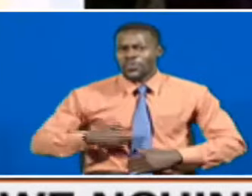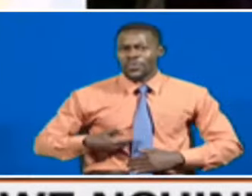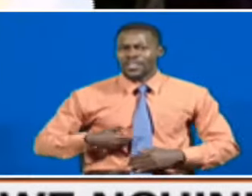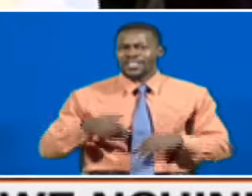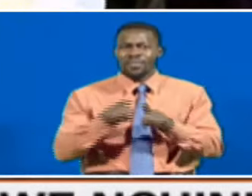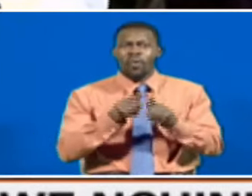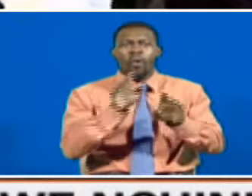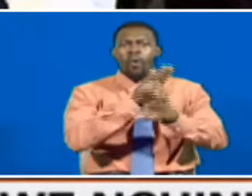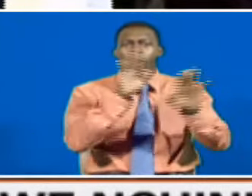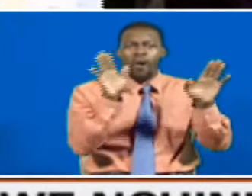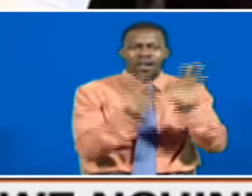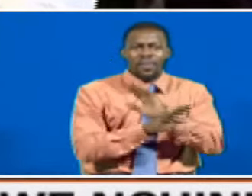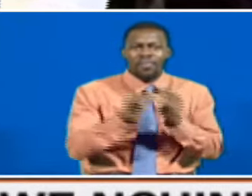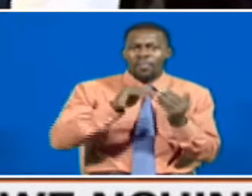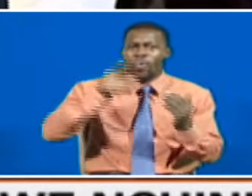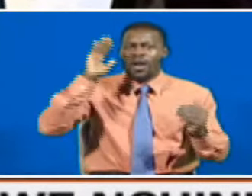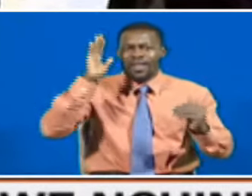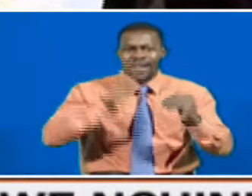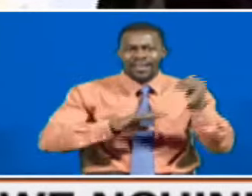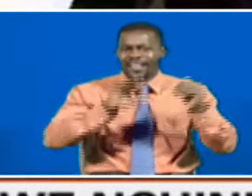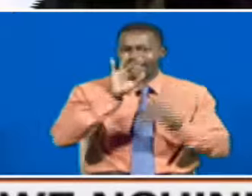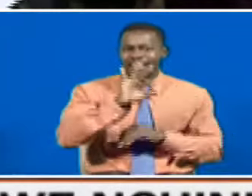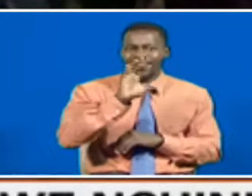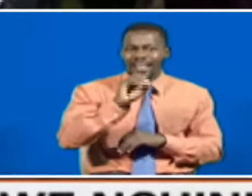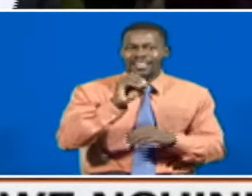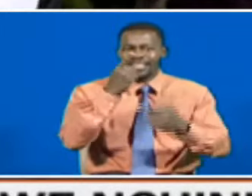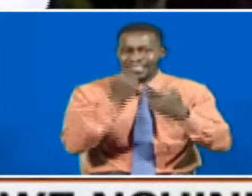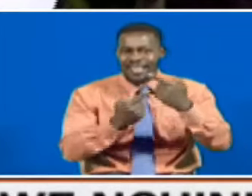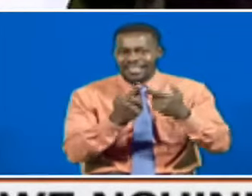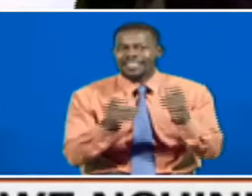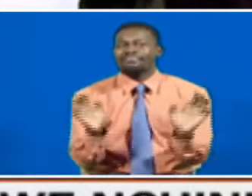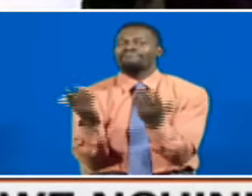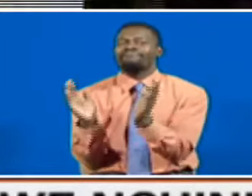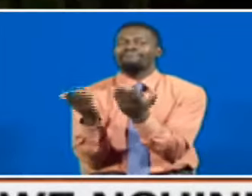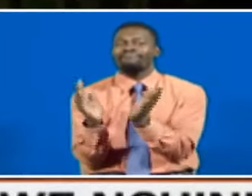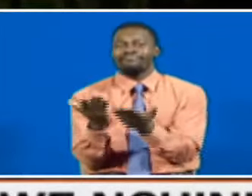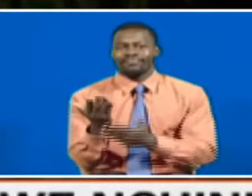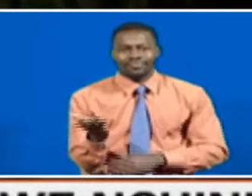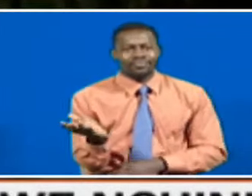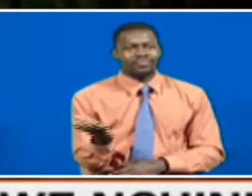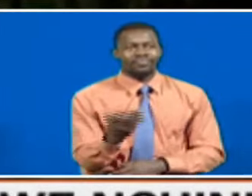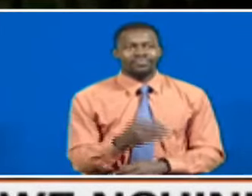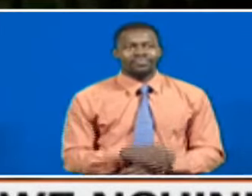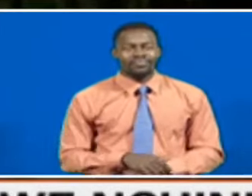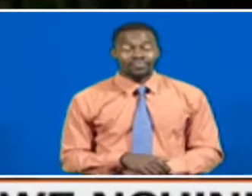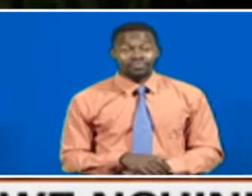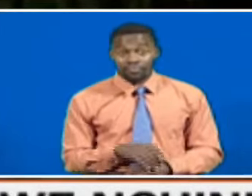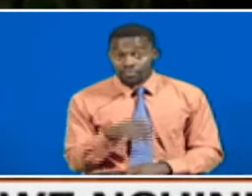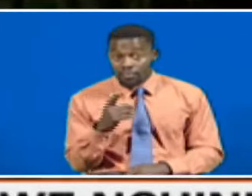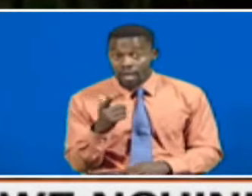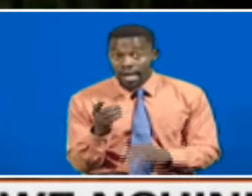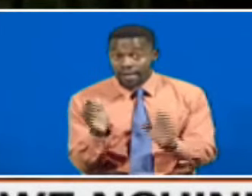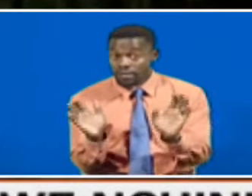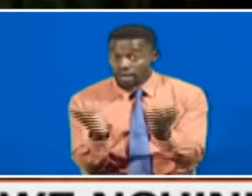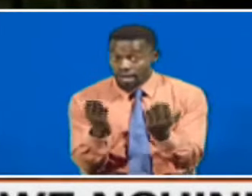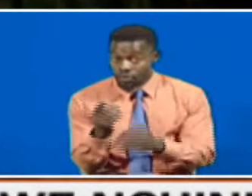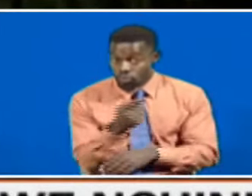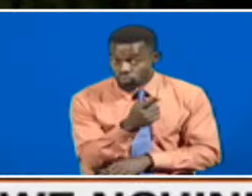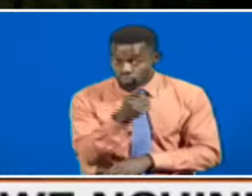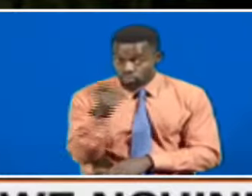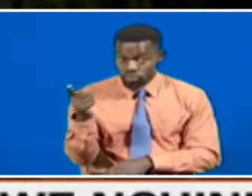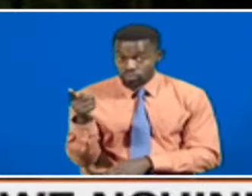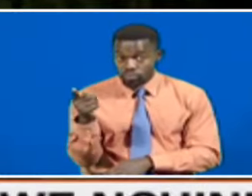miaka 30 na kwenda juu, unawaambia nini kuhusu afya zao? Well, mimi ninawaambia mtu yote